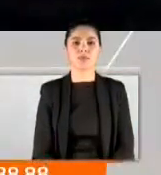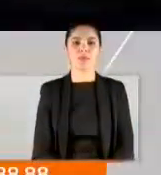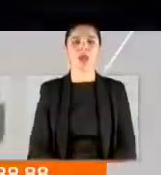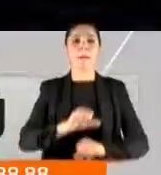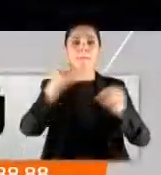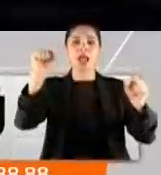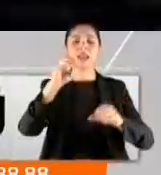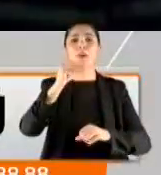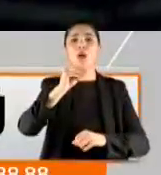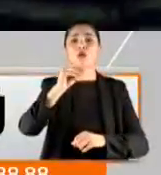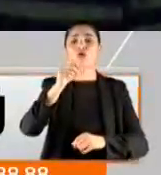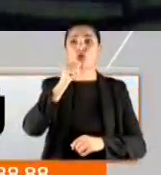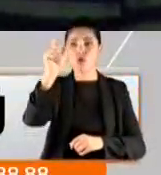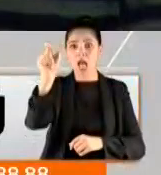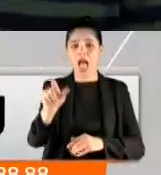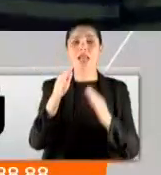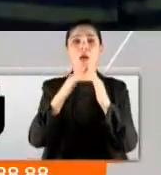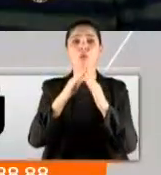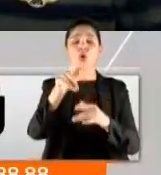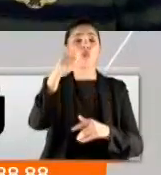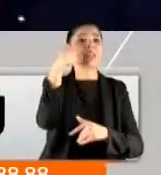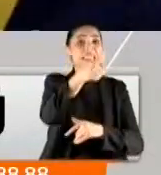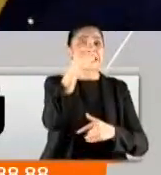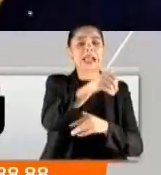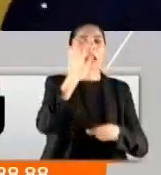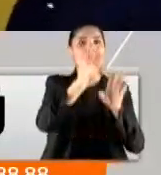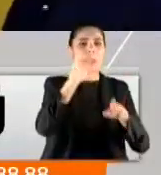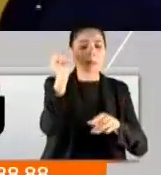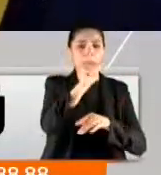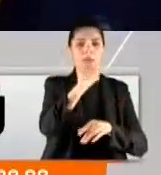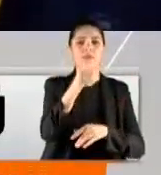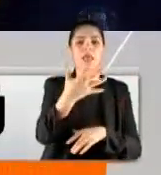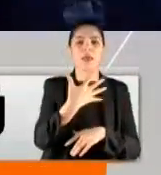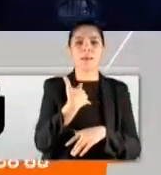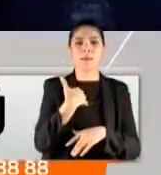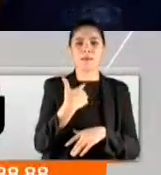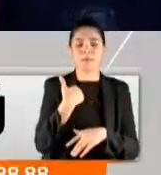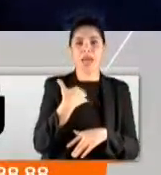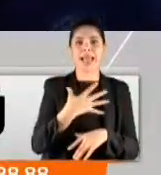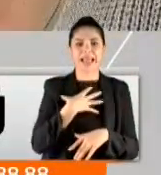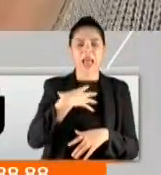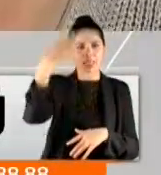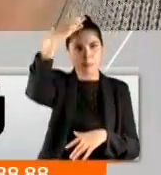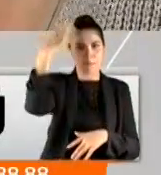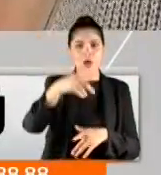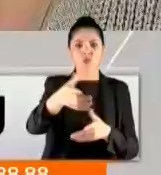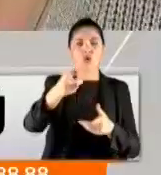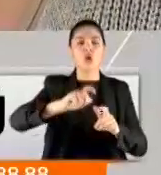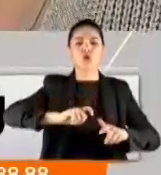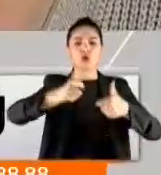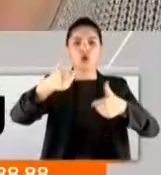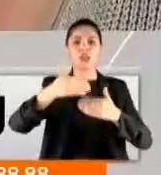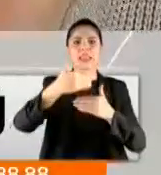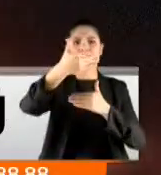Patlamada çocuk yana yana komşunun ziline basmış. Ben kendi banyomu aldım, onu söndürdüm. Dışarı çıktığı halini